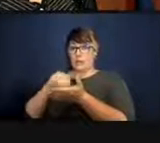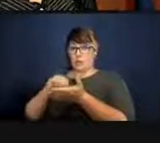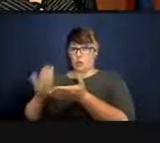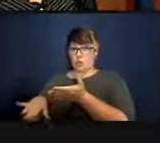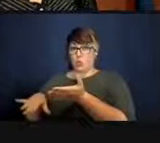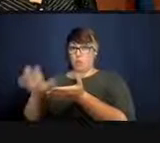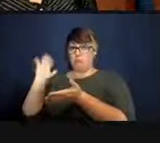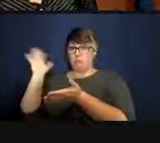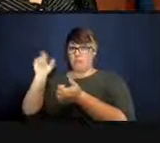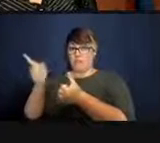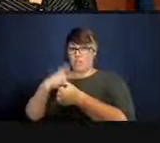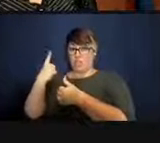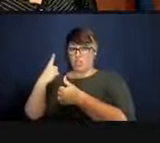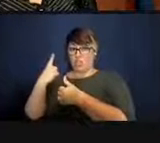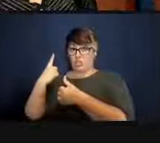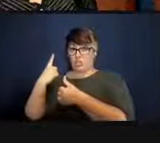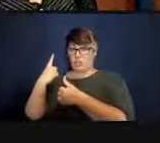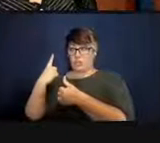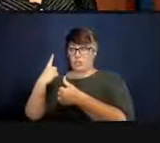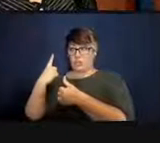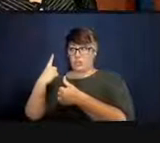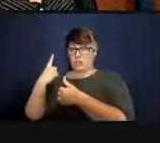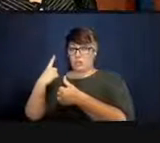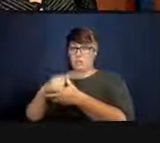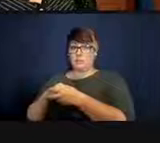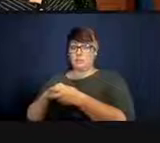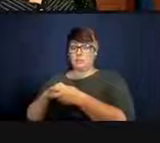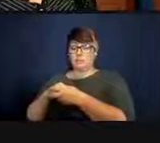إذا ما كنتم طلبة رجاء